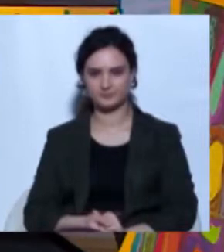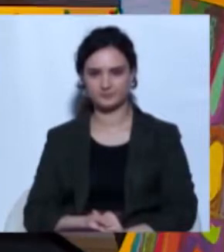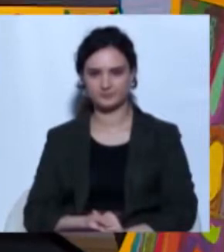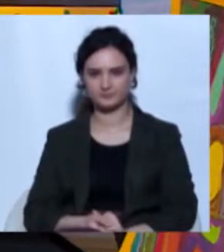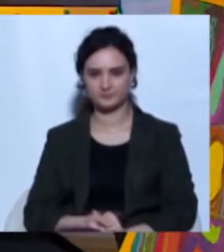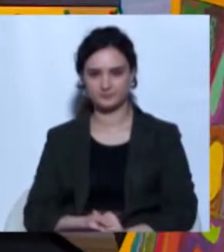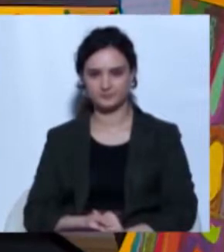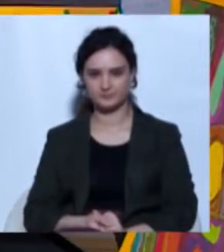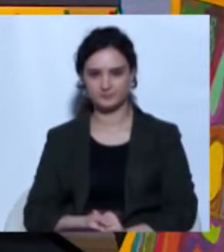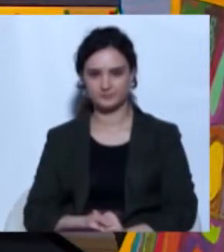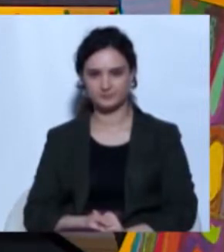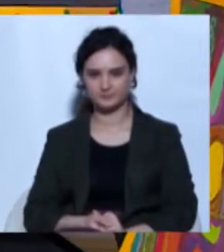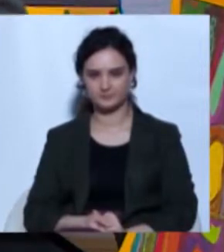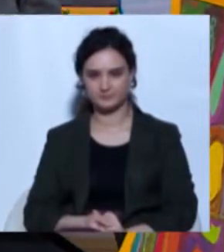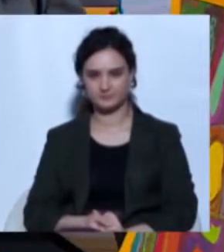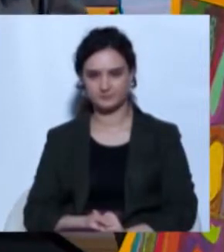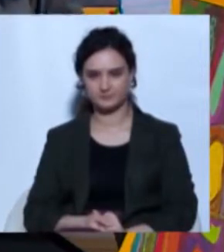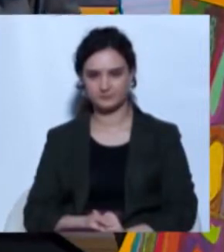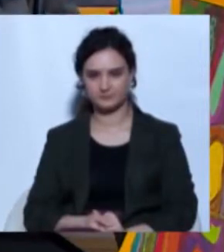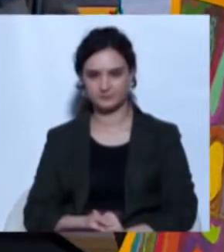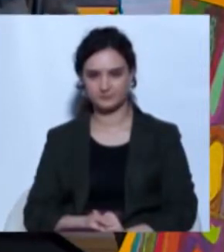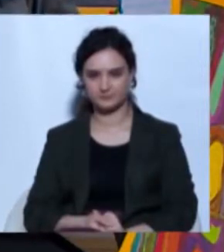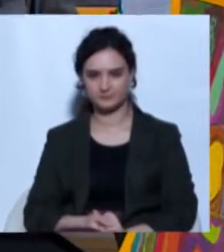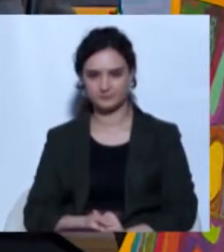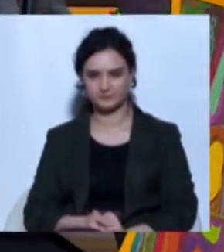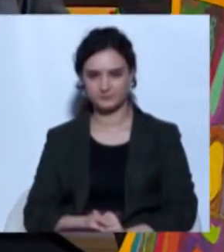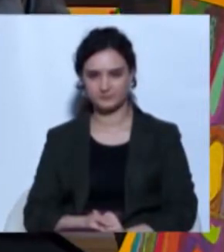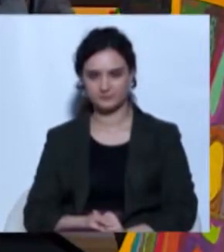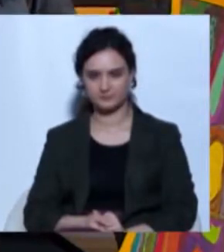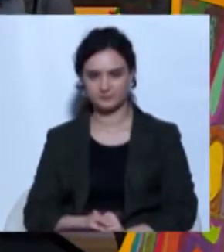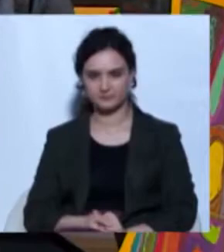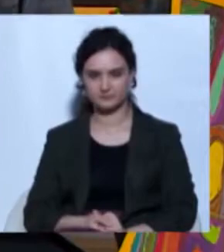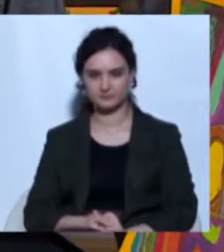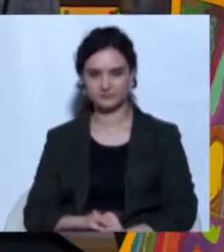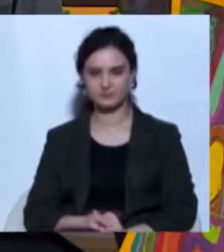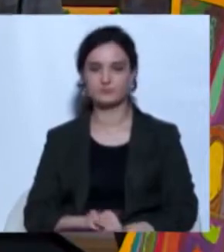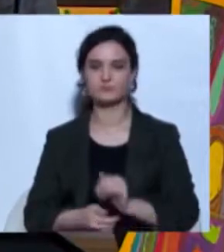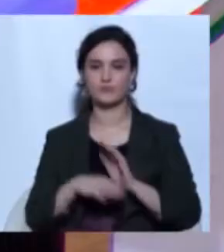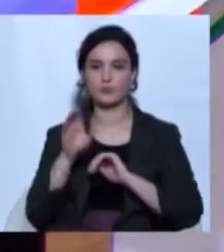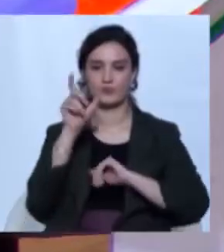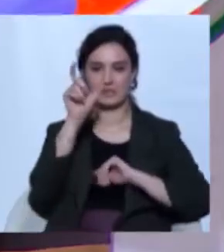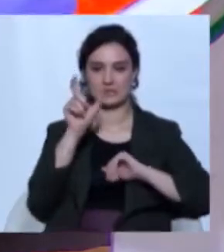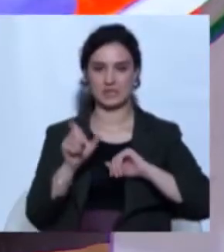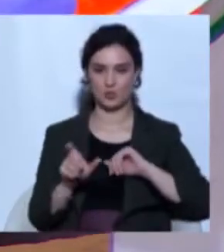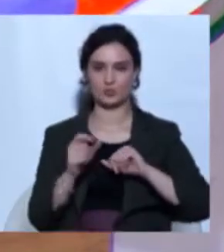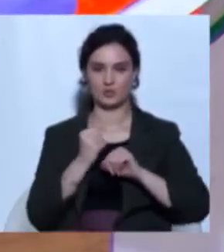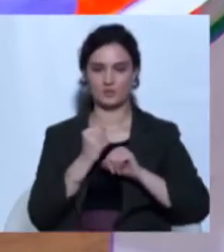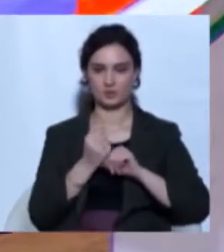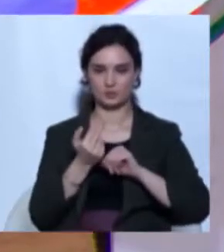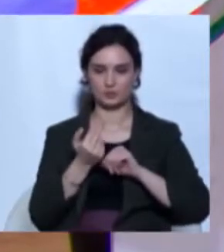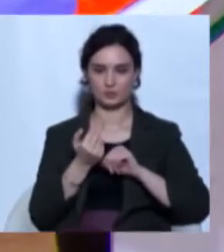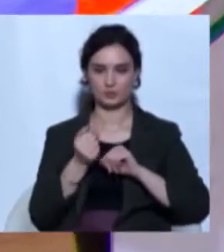ესეც აქ ჩავსვათ სადმე ვერტიკალურად. რაღაც უფრო ვერტიკალური კომპოზიცია გავაკეთოთ, არა?